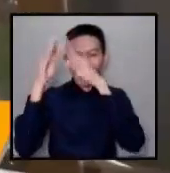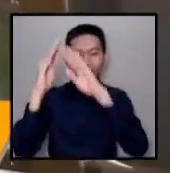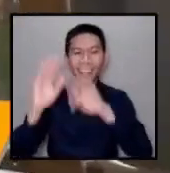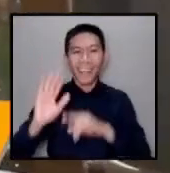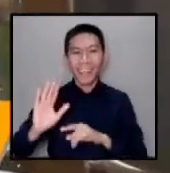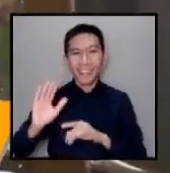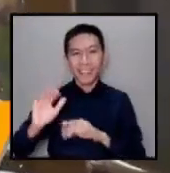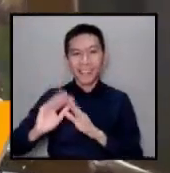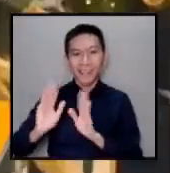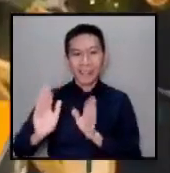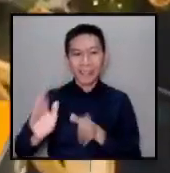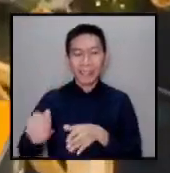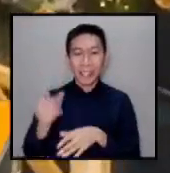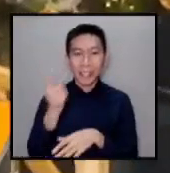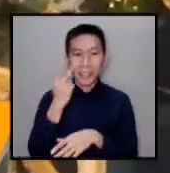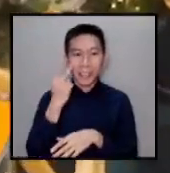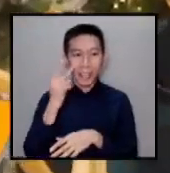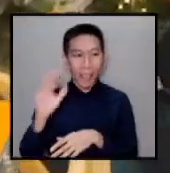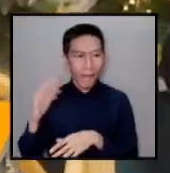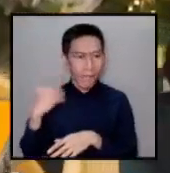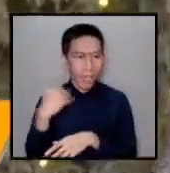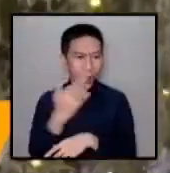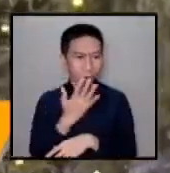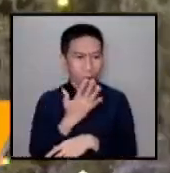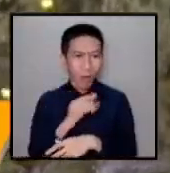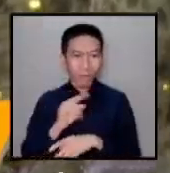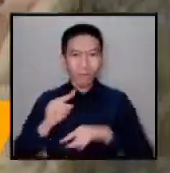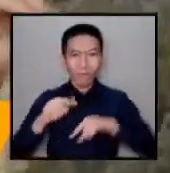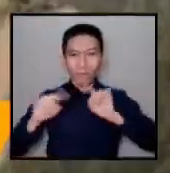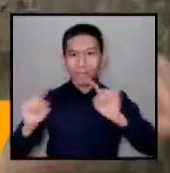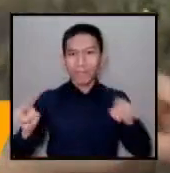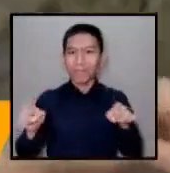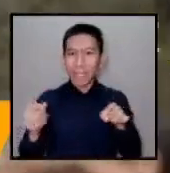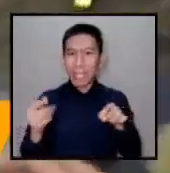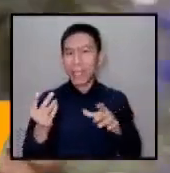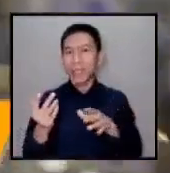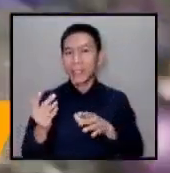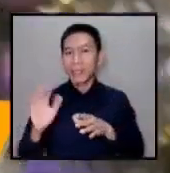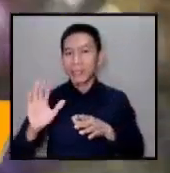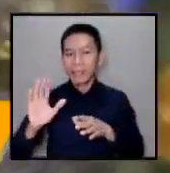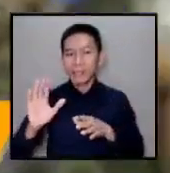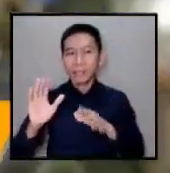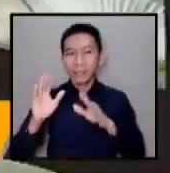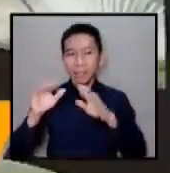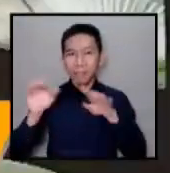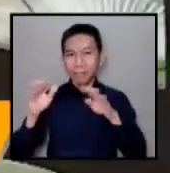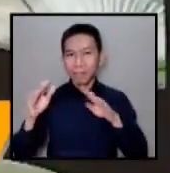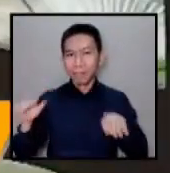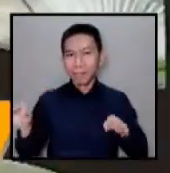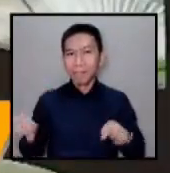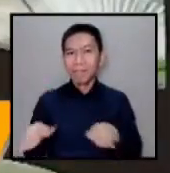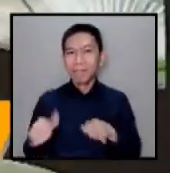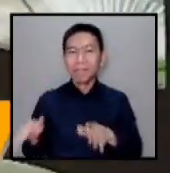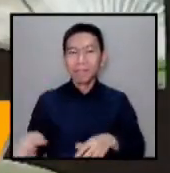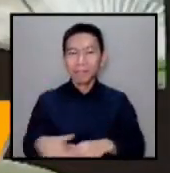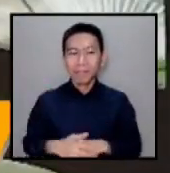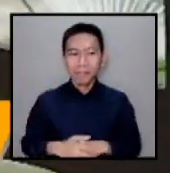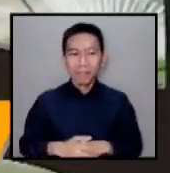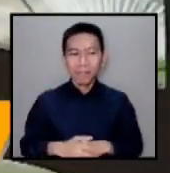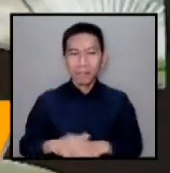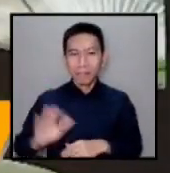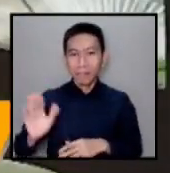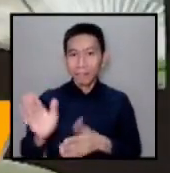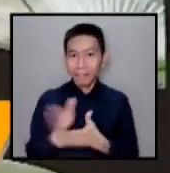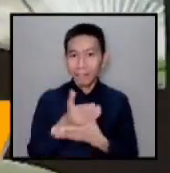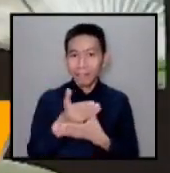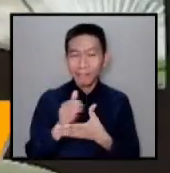na lavender, blue, purple, pink at orange ang color profiles ng kanyang tatlong Christmas trees. Nabanggit din ni Bea na